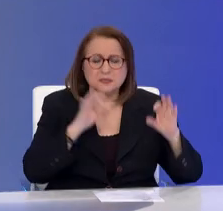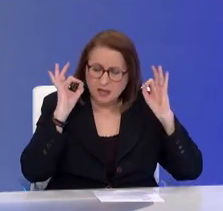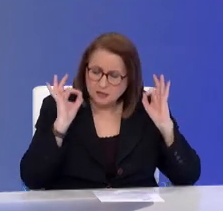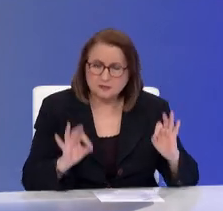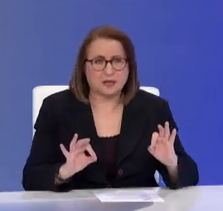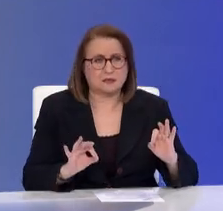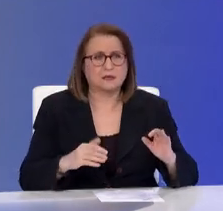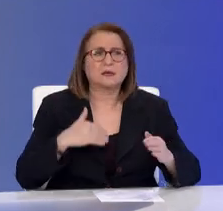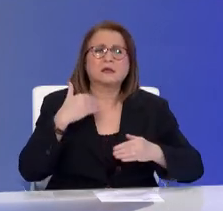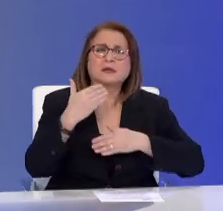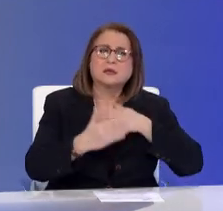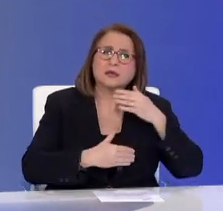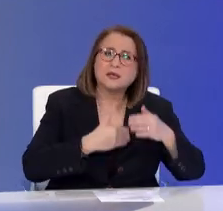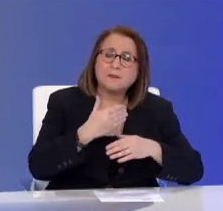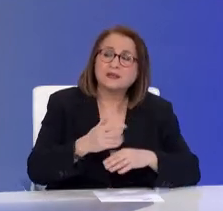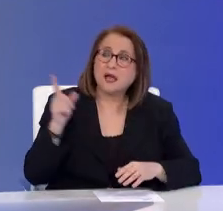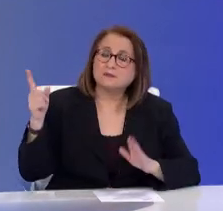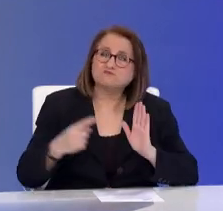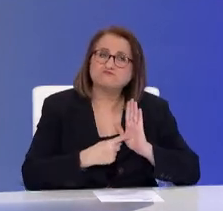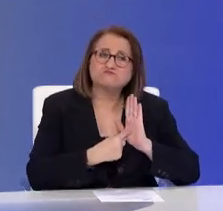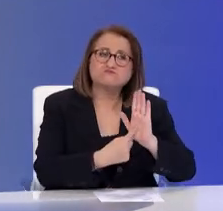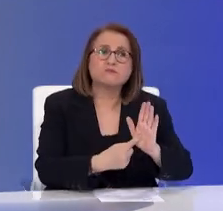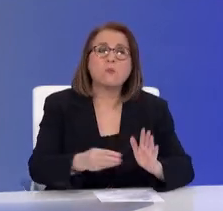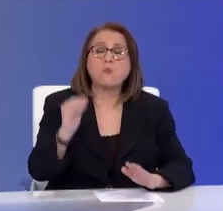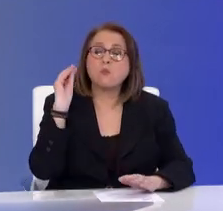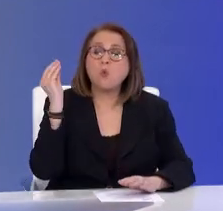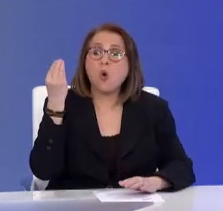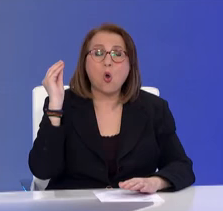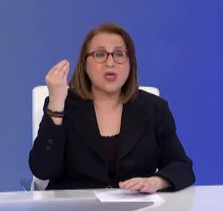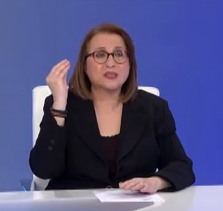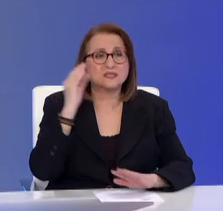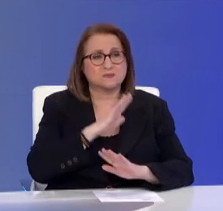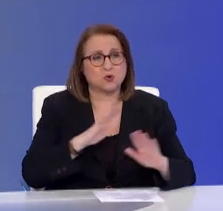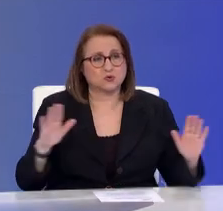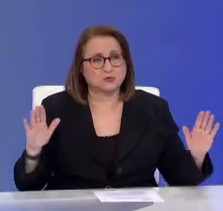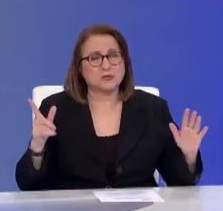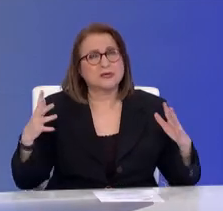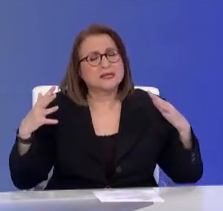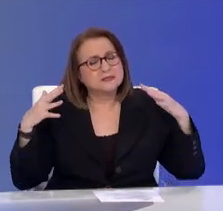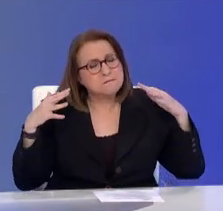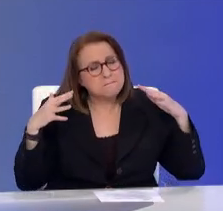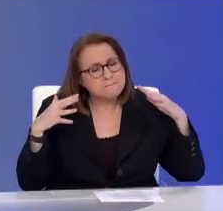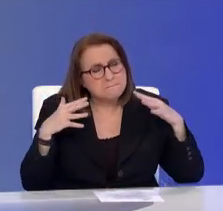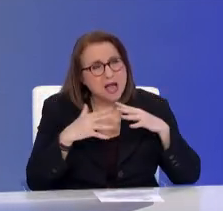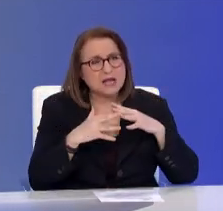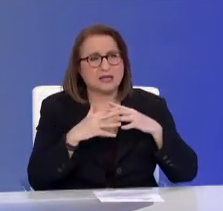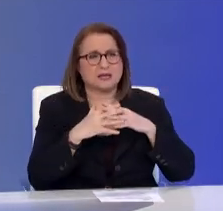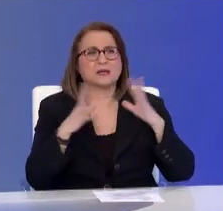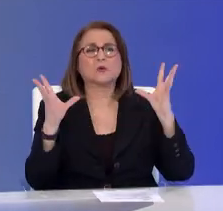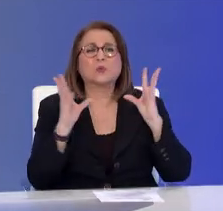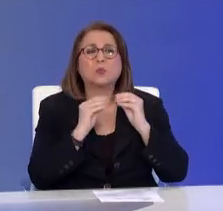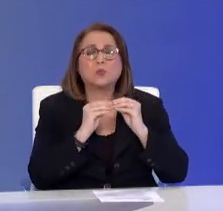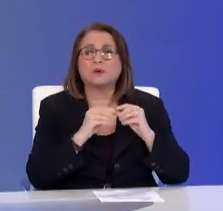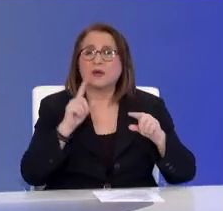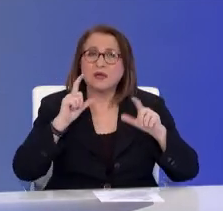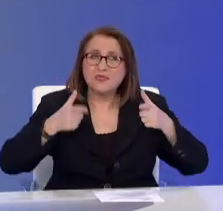το πρόσωπο του πολιτισμού και της μάχης για την αποκατάσταση